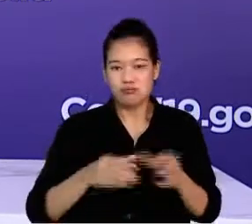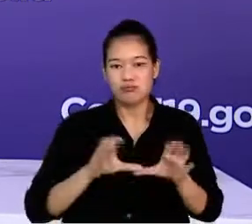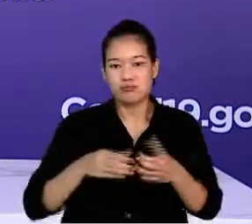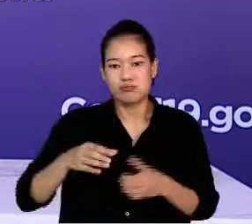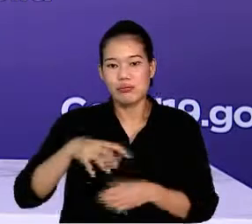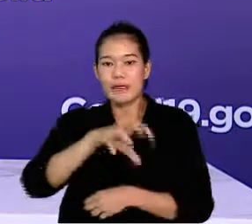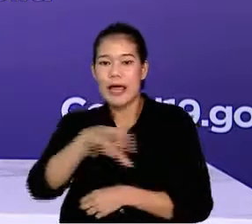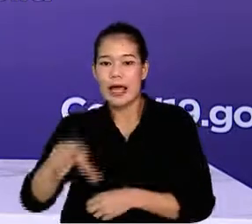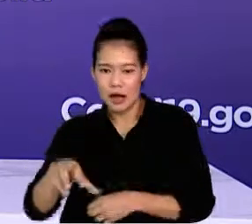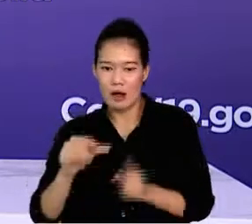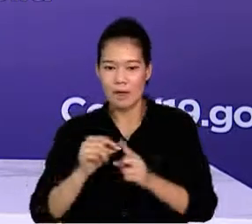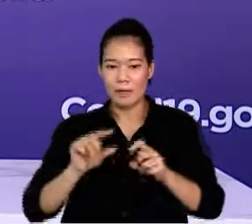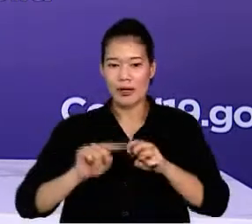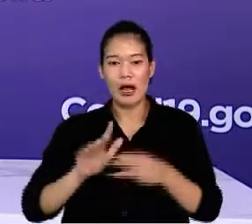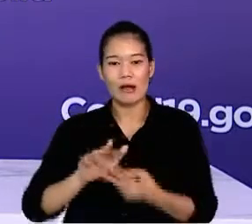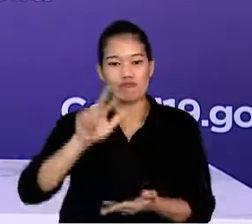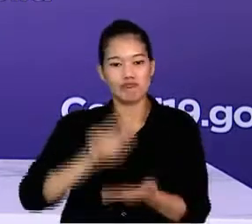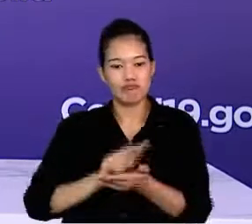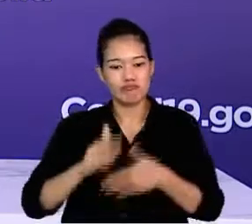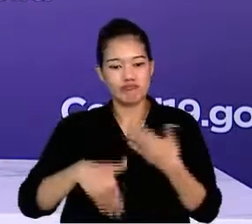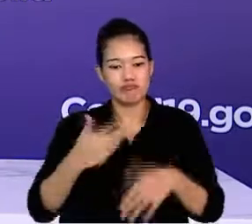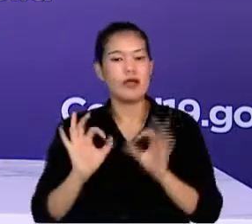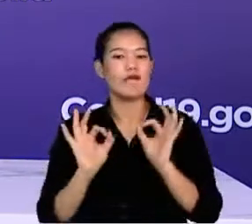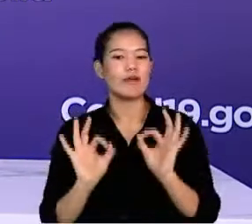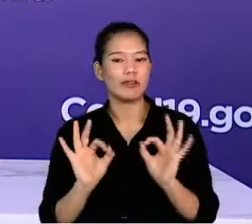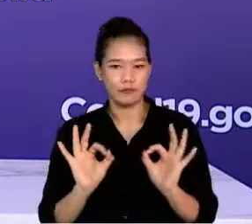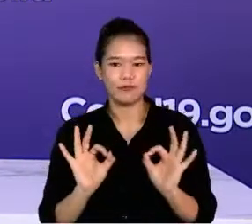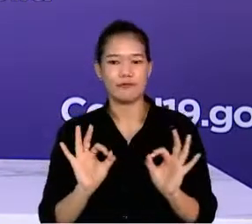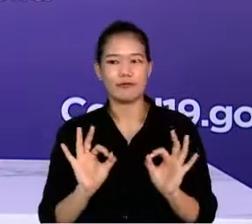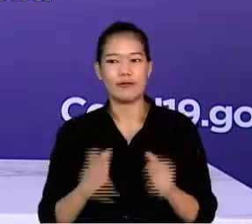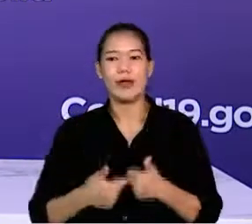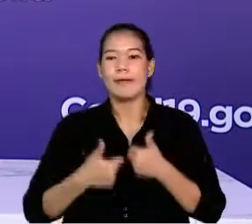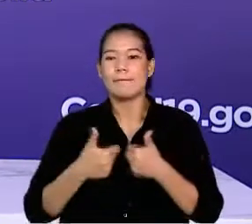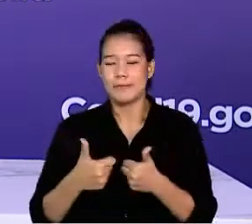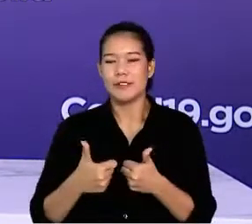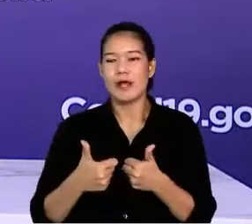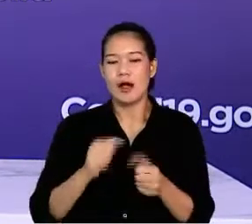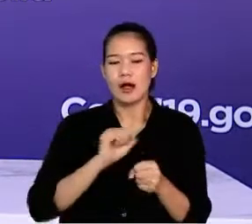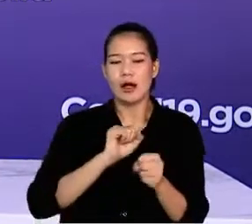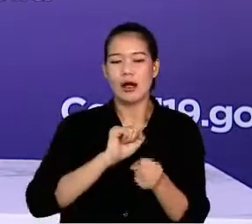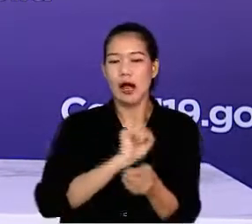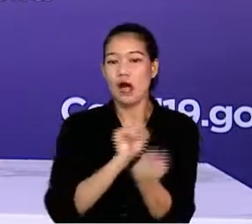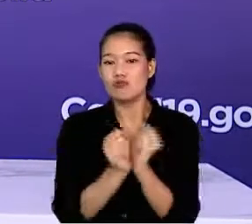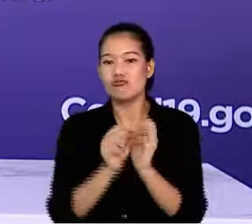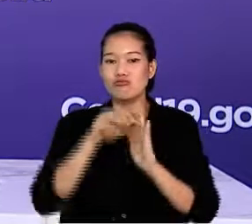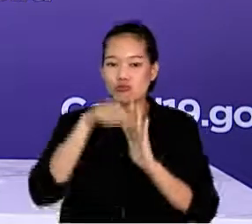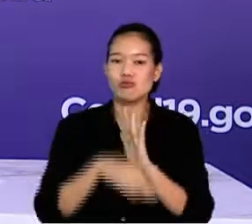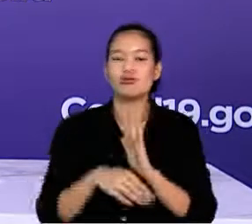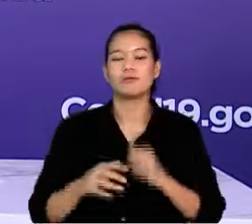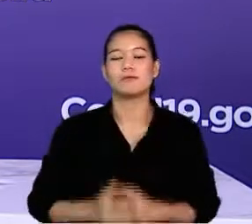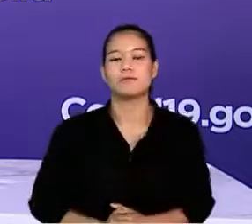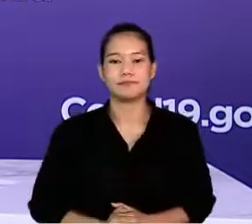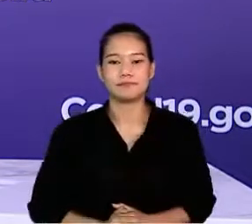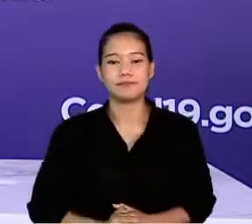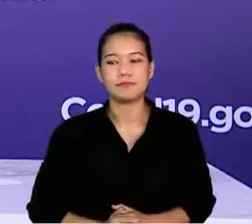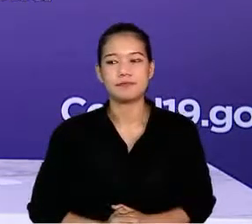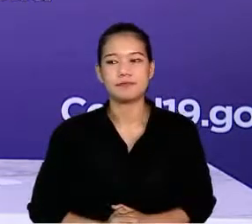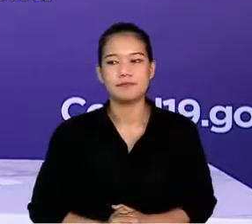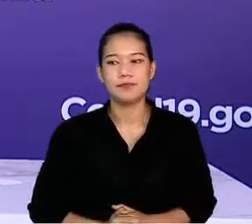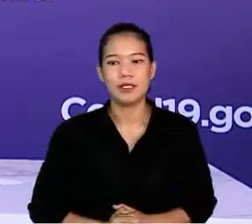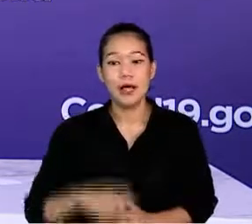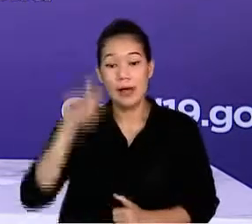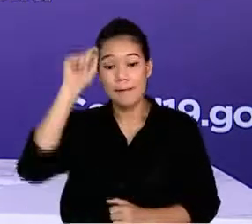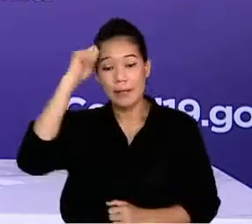ppkm diwilayahnya dapat berjalan dengan efektif dan mampu terus menekan jumlah kasus covert ini